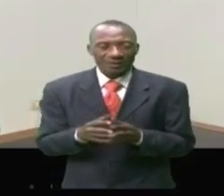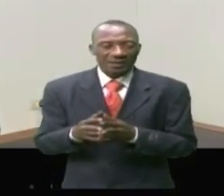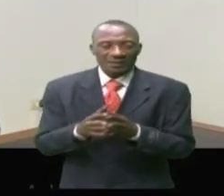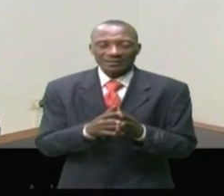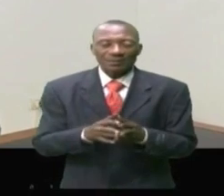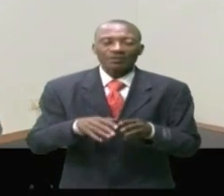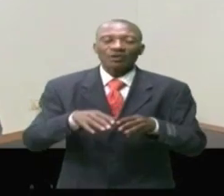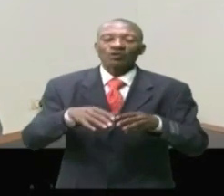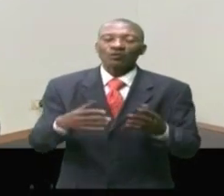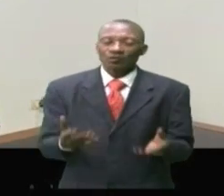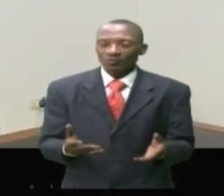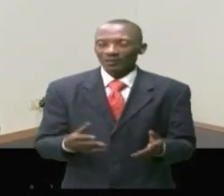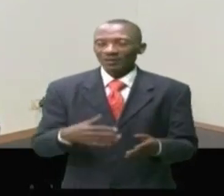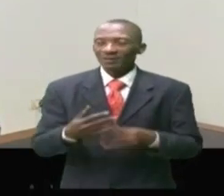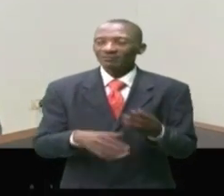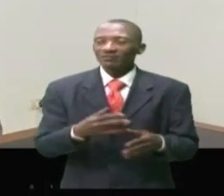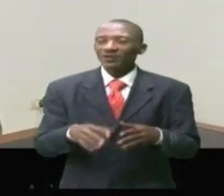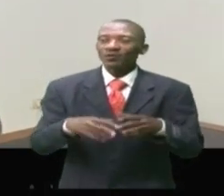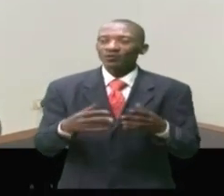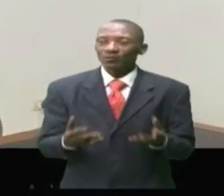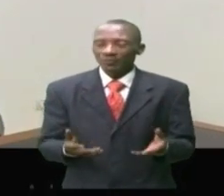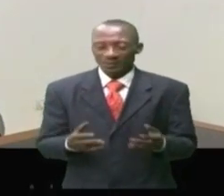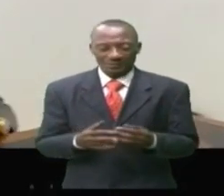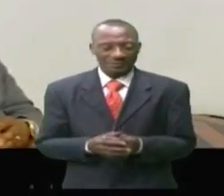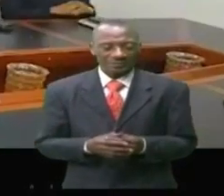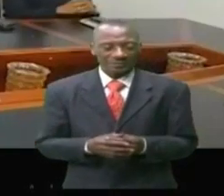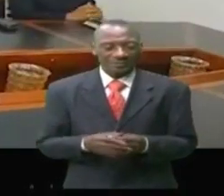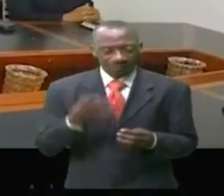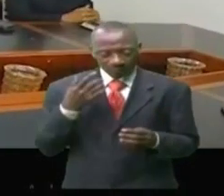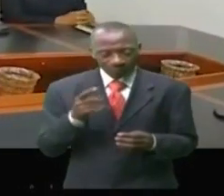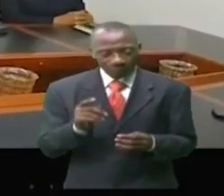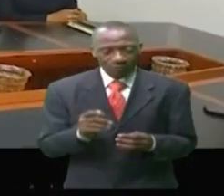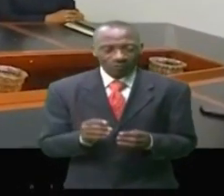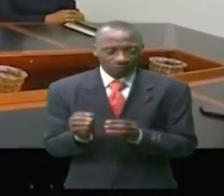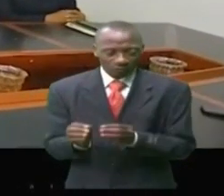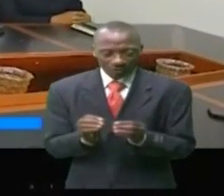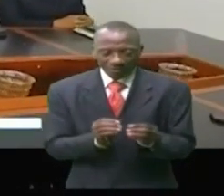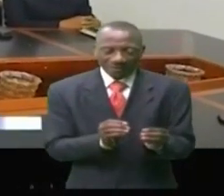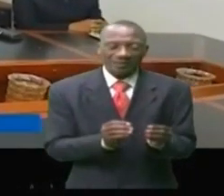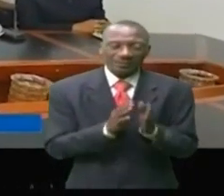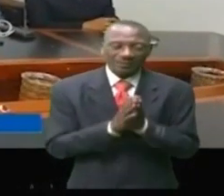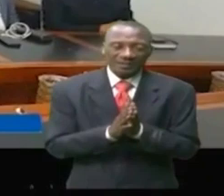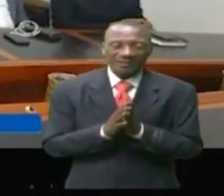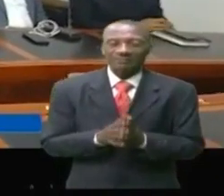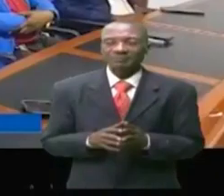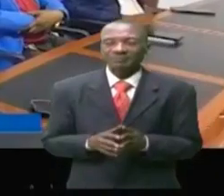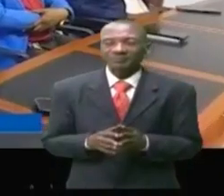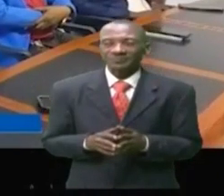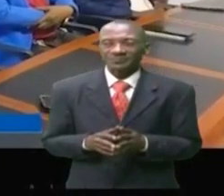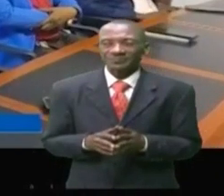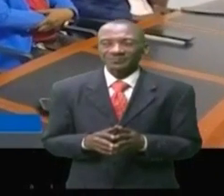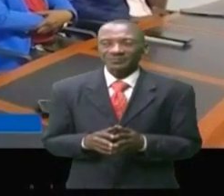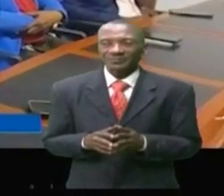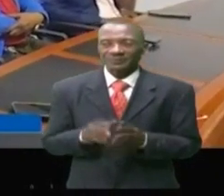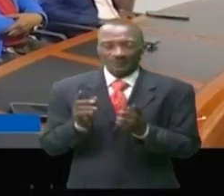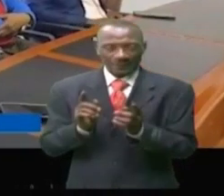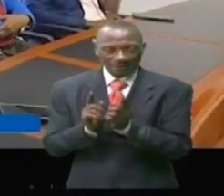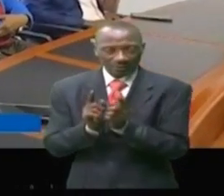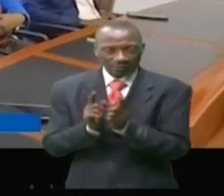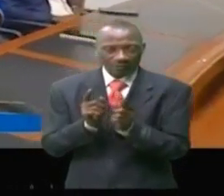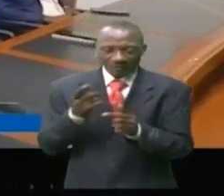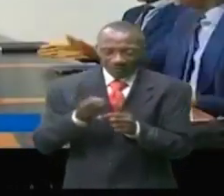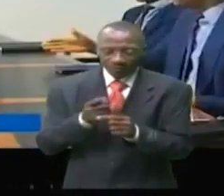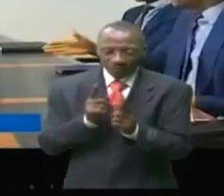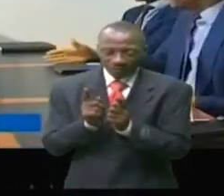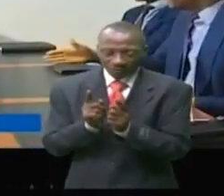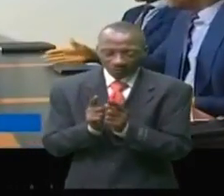d'Ivoire. Donc c'est un grand plaisir de leur servir. Ces hommes de Dieu ont fait part également de leurs préoccupations